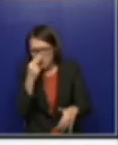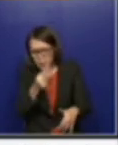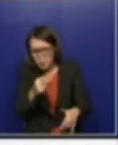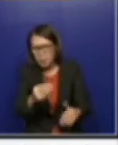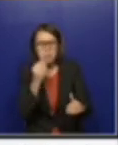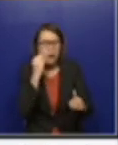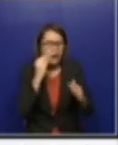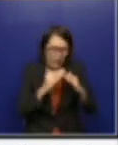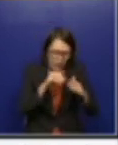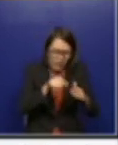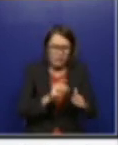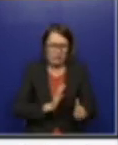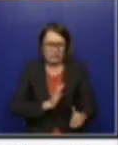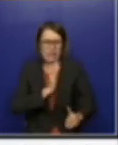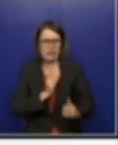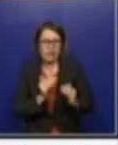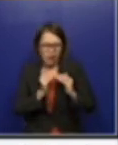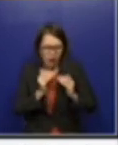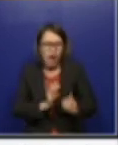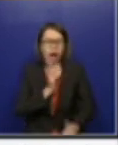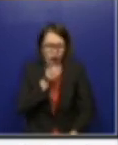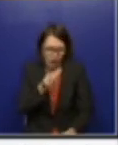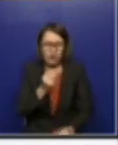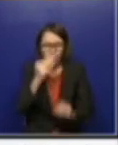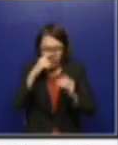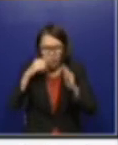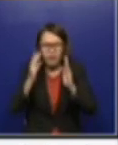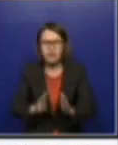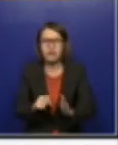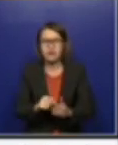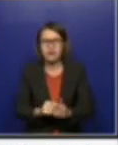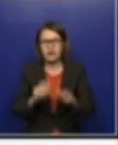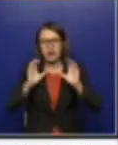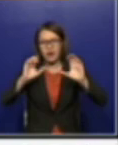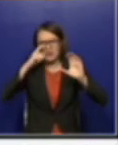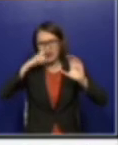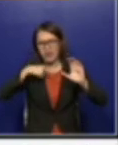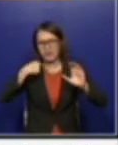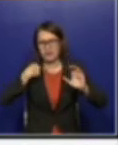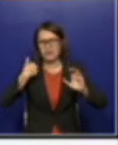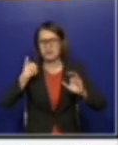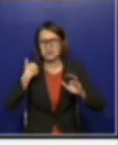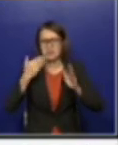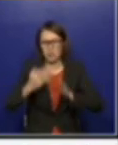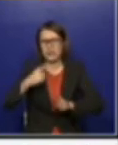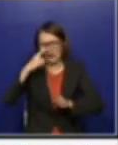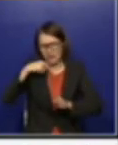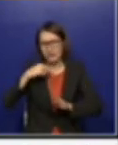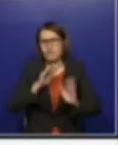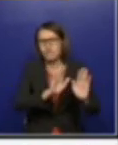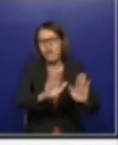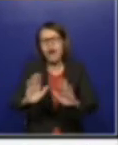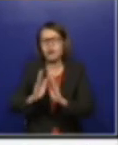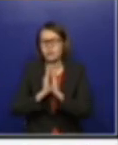าศัยให้เกียรติให้ศักดิ์ศรีความเป็นคนไทยรัฐบาลไทยจะมีไม่ได้ทำไมมีคนไทยฝากไว้ด้วยครับขอบคุณครับ